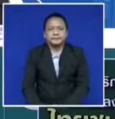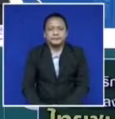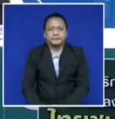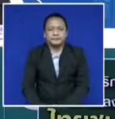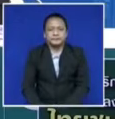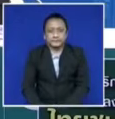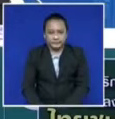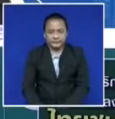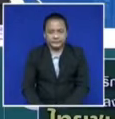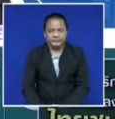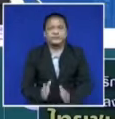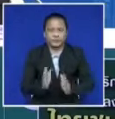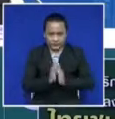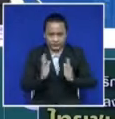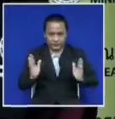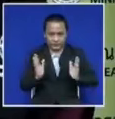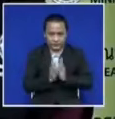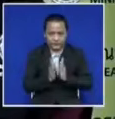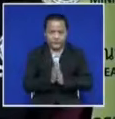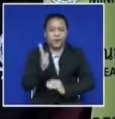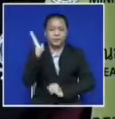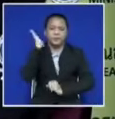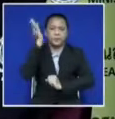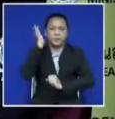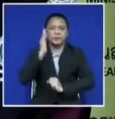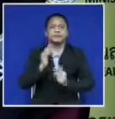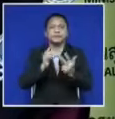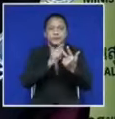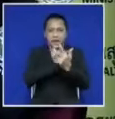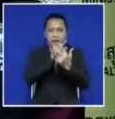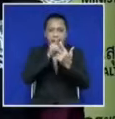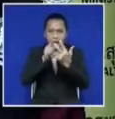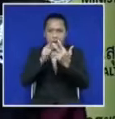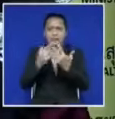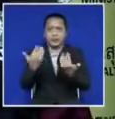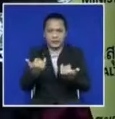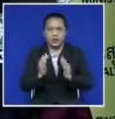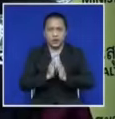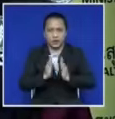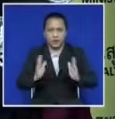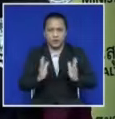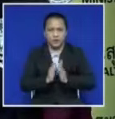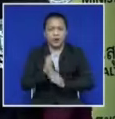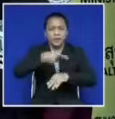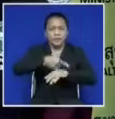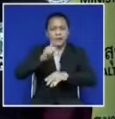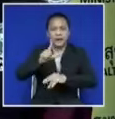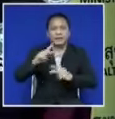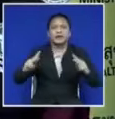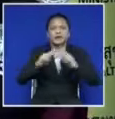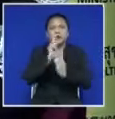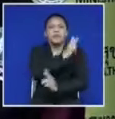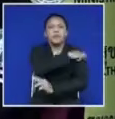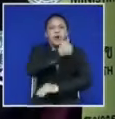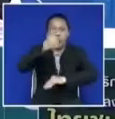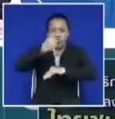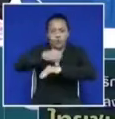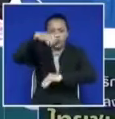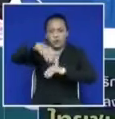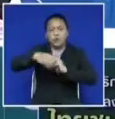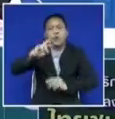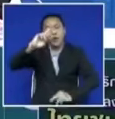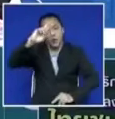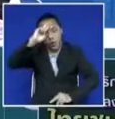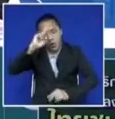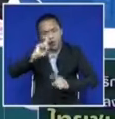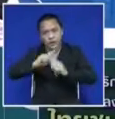ค่ะกราบขอบพระคุณผู้ร่วมแถลงสถานการณ์ในวันนี้ทั้ง3ท่านนะคะท่านปลัดกระทรวงสาธารณสุขท่านอธิบดีกรมควบคุมโร